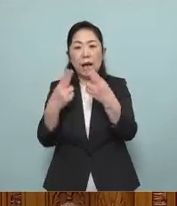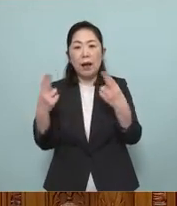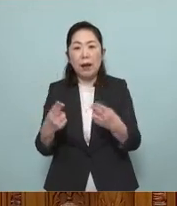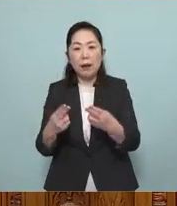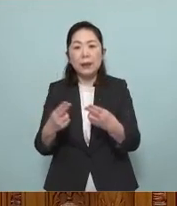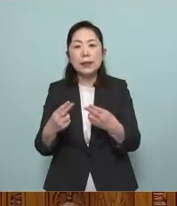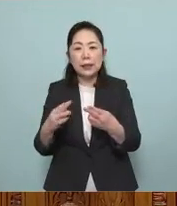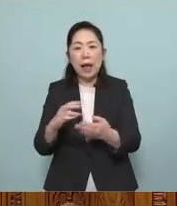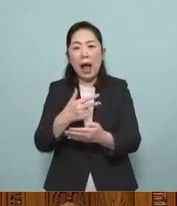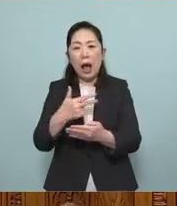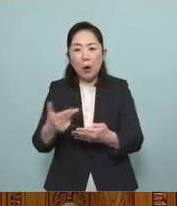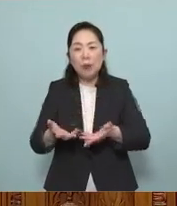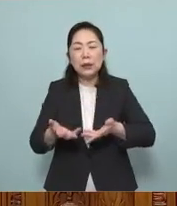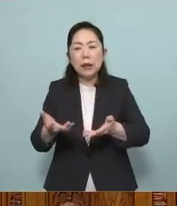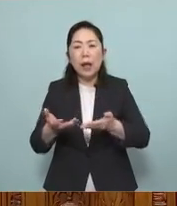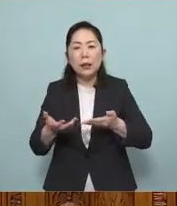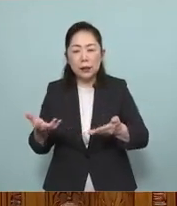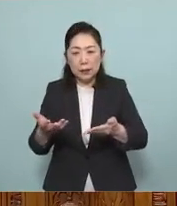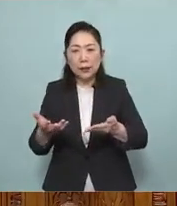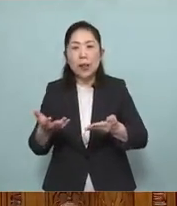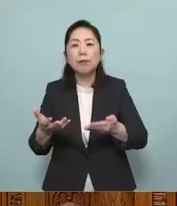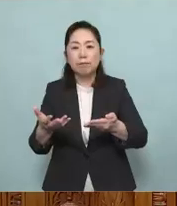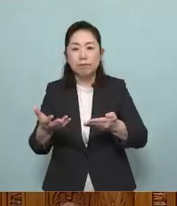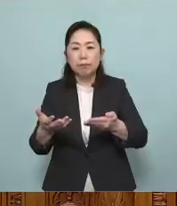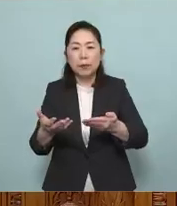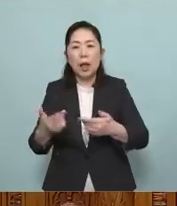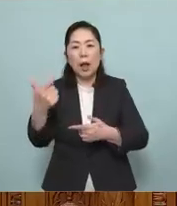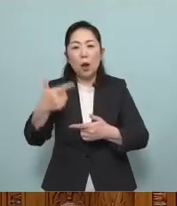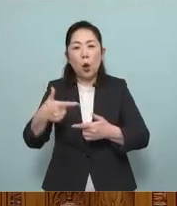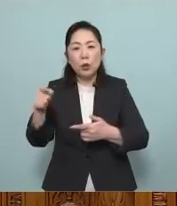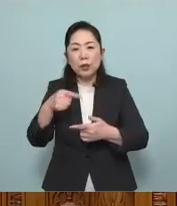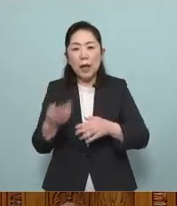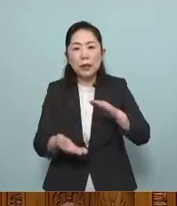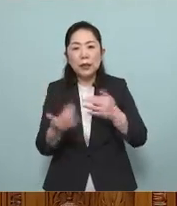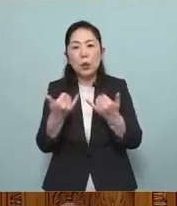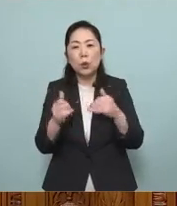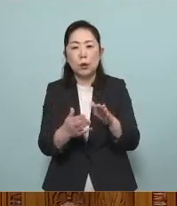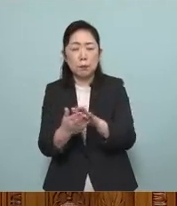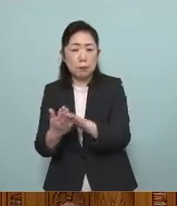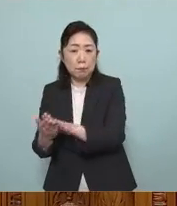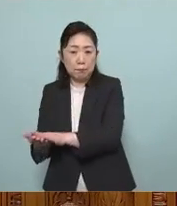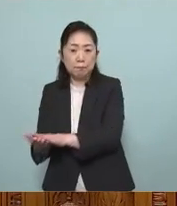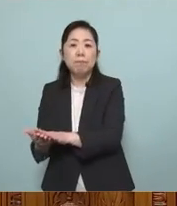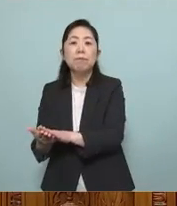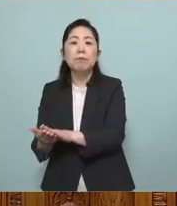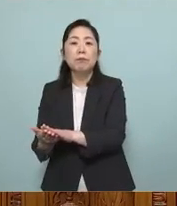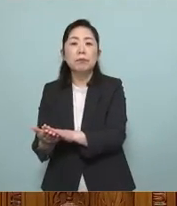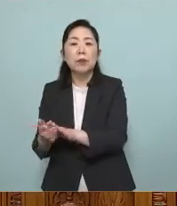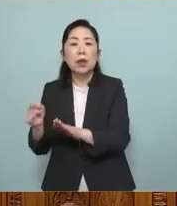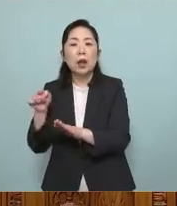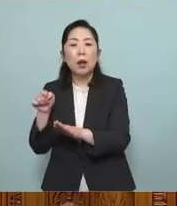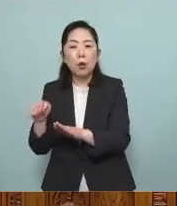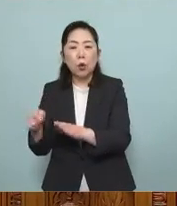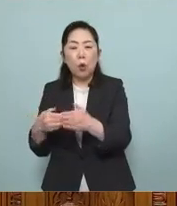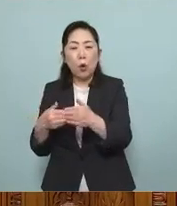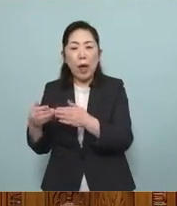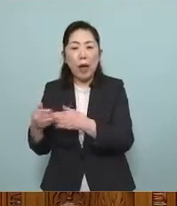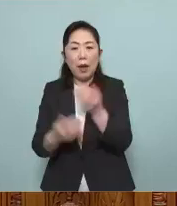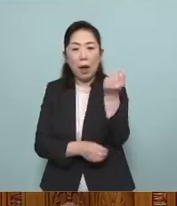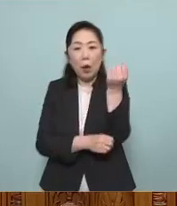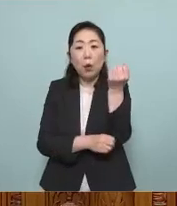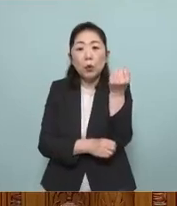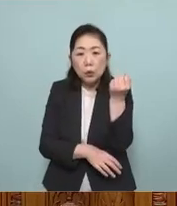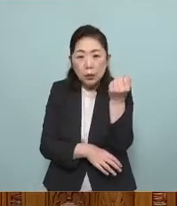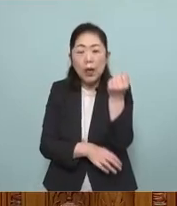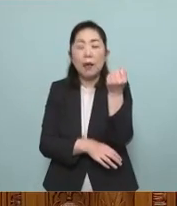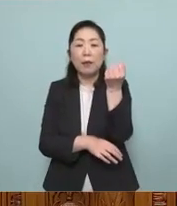し、6000名を超える尊い命が失われました。この震災のを教訓に、それまで